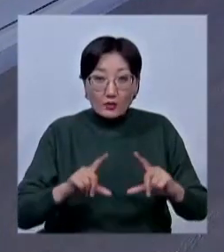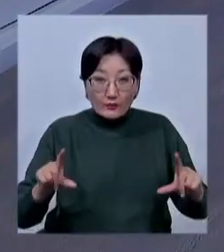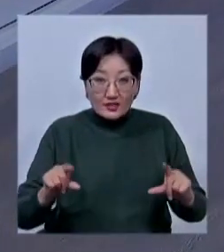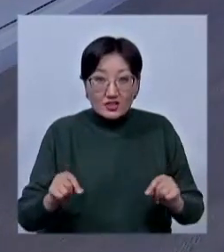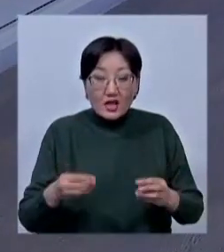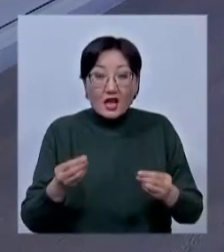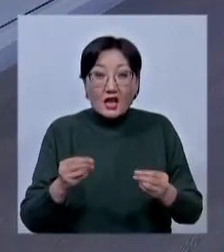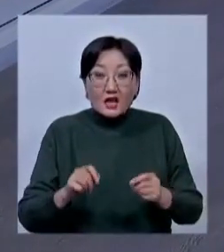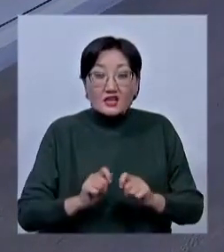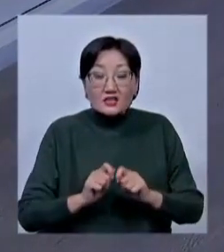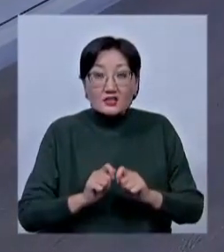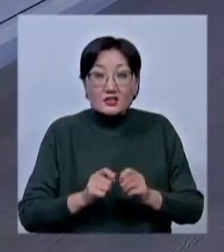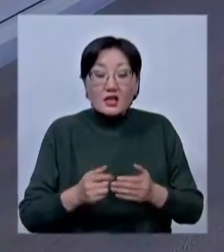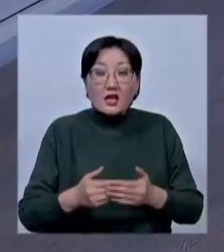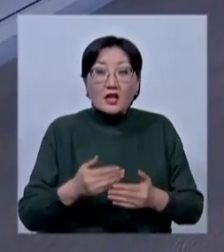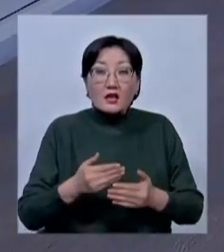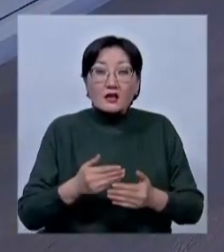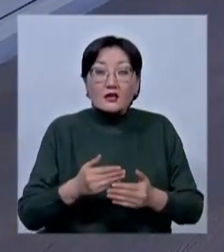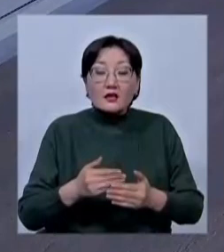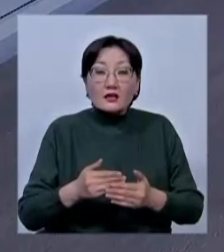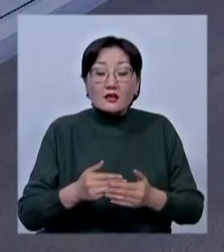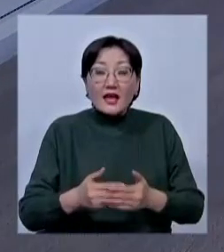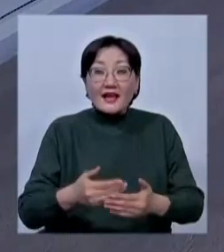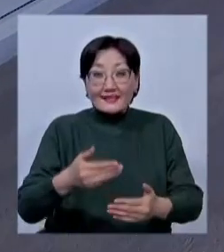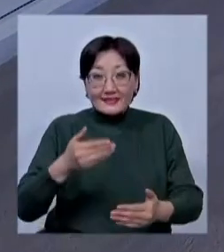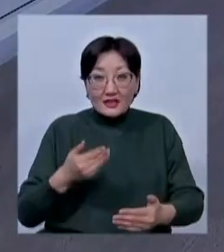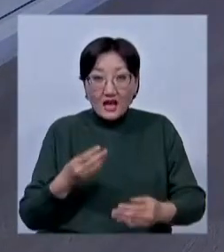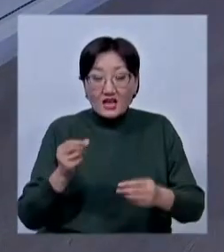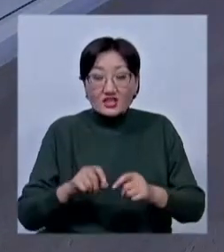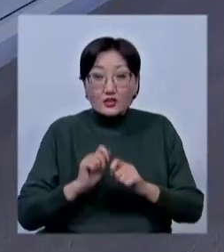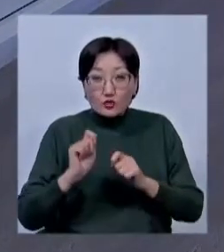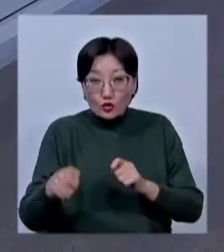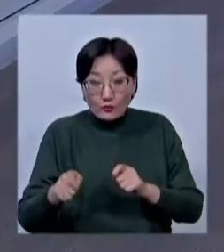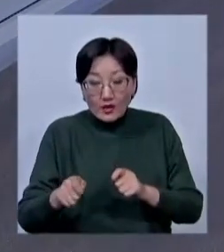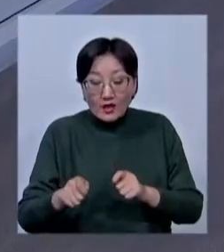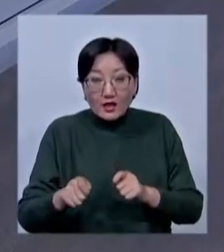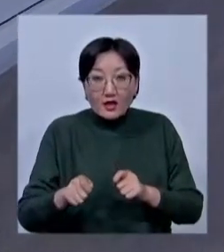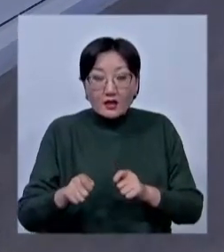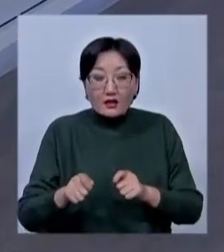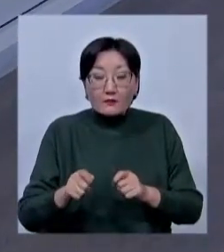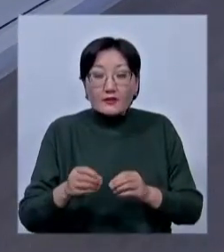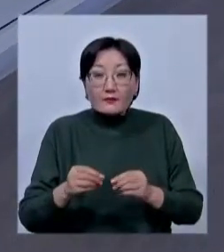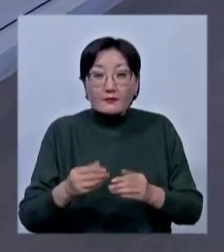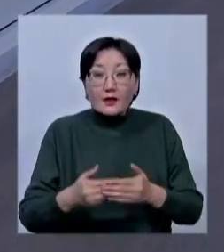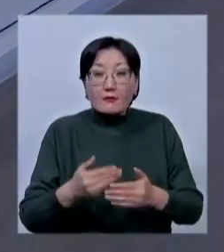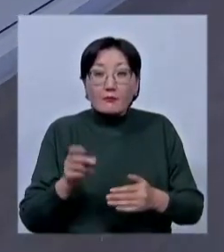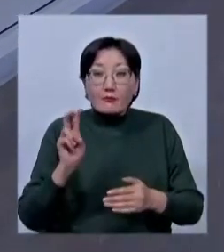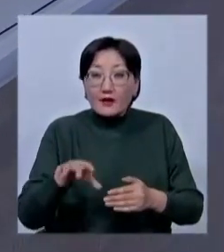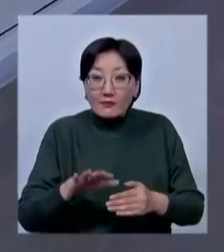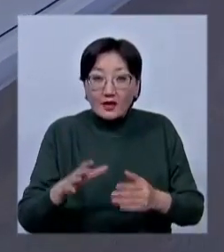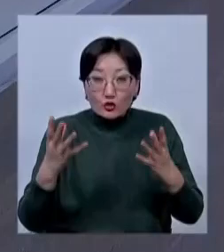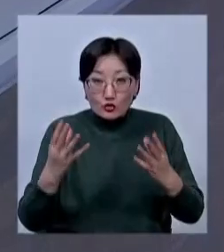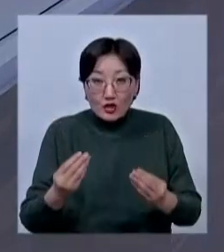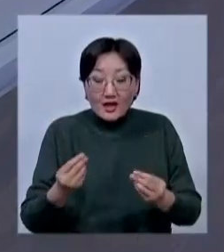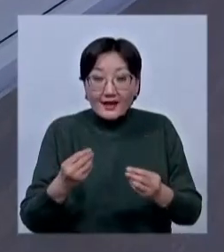ақшаларын беріп тастаған. Енді алдын ала өткізген ата-аналарға қаражаттары толығымен қайтарыла ма бармаған күндеріне?